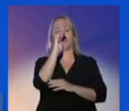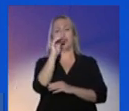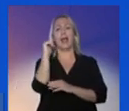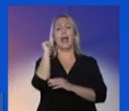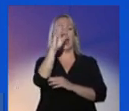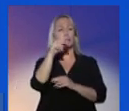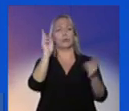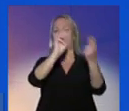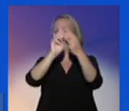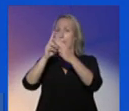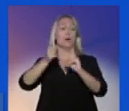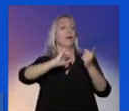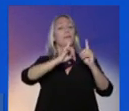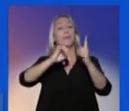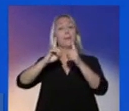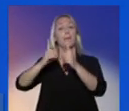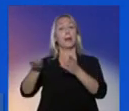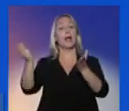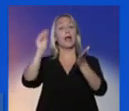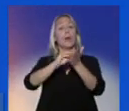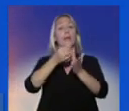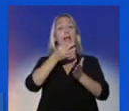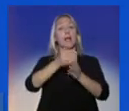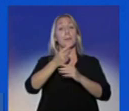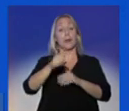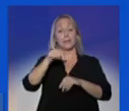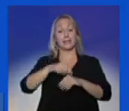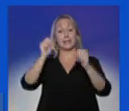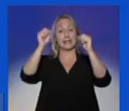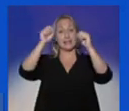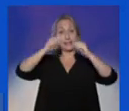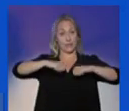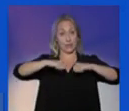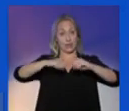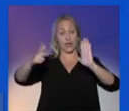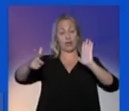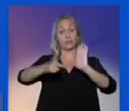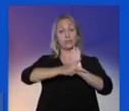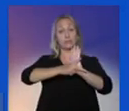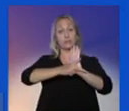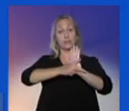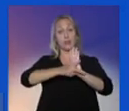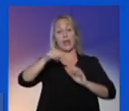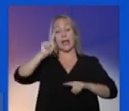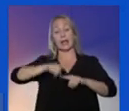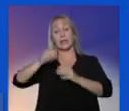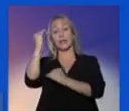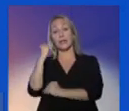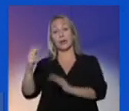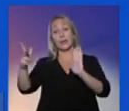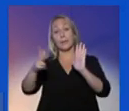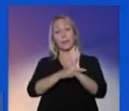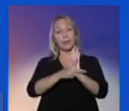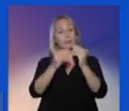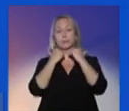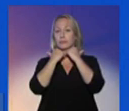προσθέτοντας όμως αυτό το οποίο πάλι είχα πει προεκλογικά, ότι η συμφωνία αυτή είναι μια συμφωνία κυρωμένη από την Ελληνική Βουλή, κατά σέπεια δεν